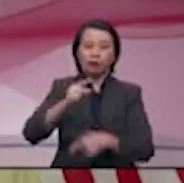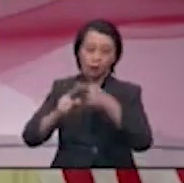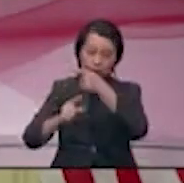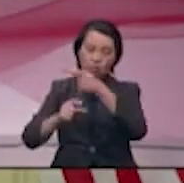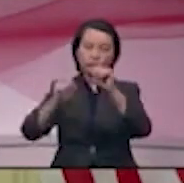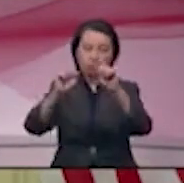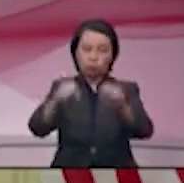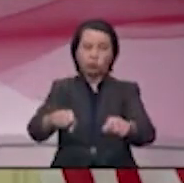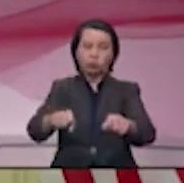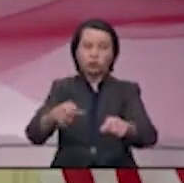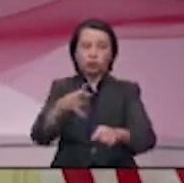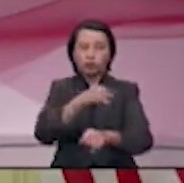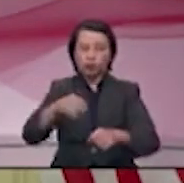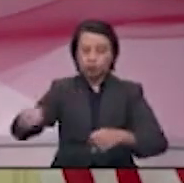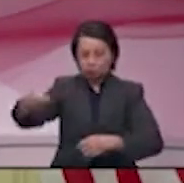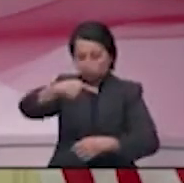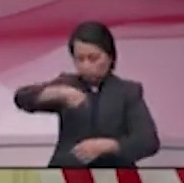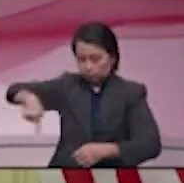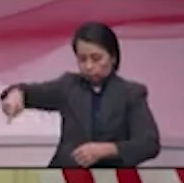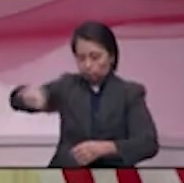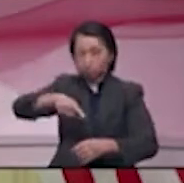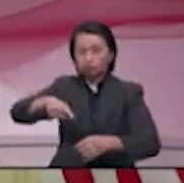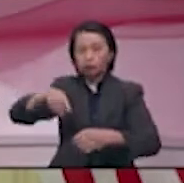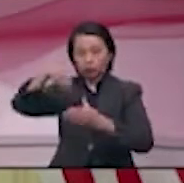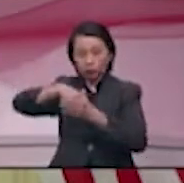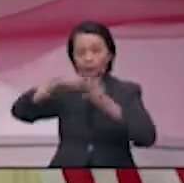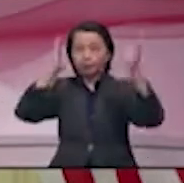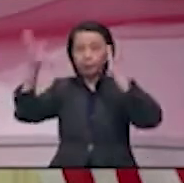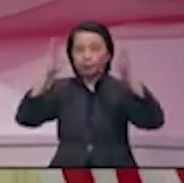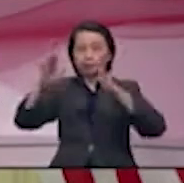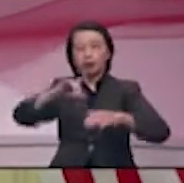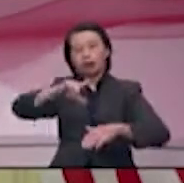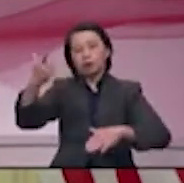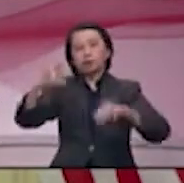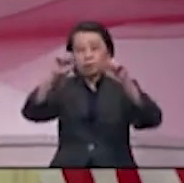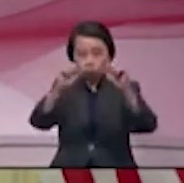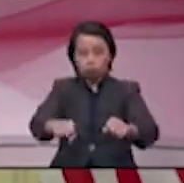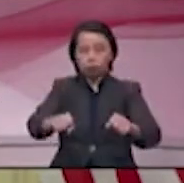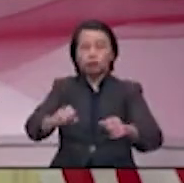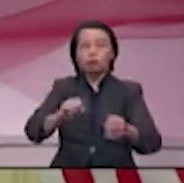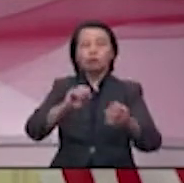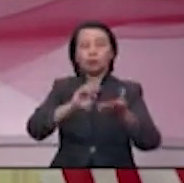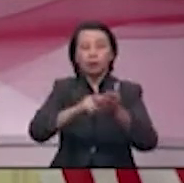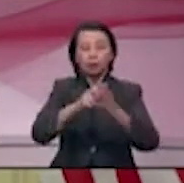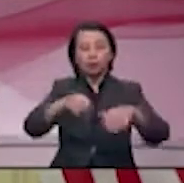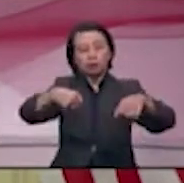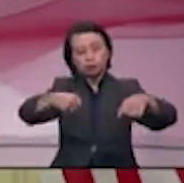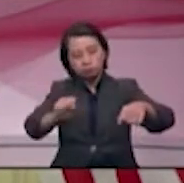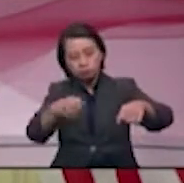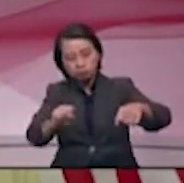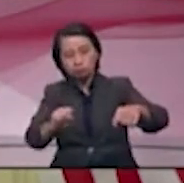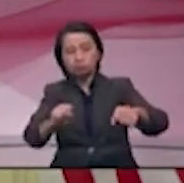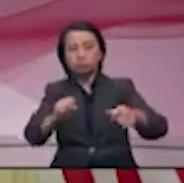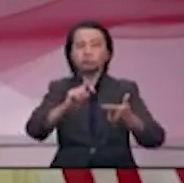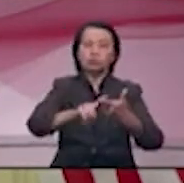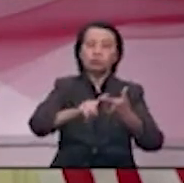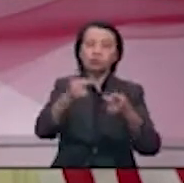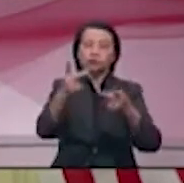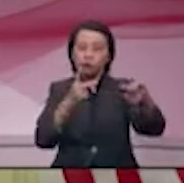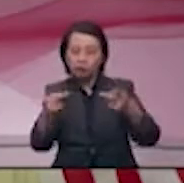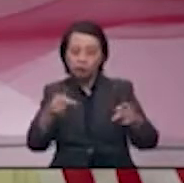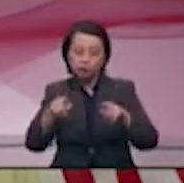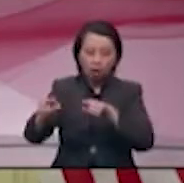dan l l tempat dan yang lain jelas bahwa Sekar motosikal Hai